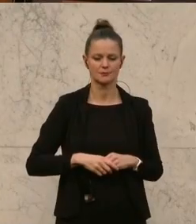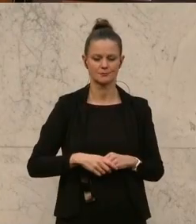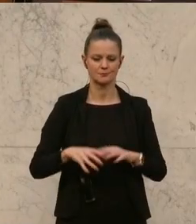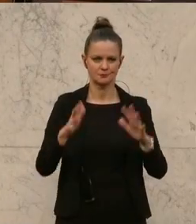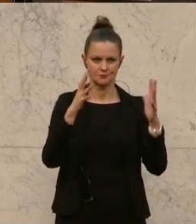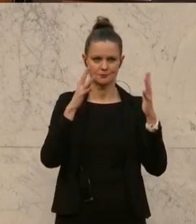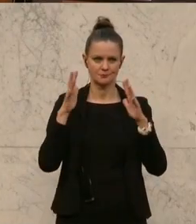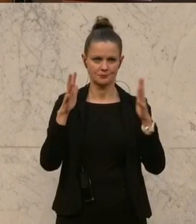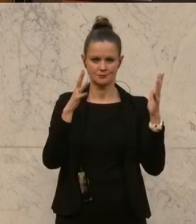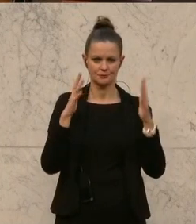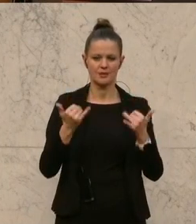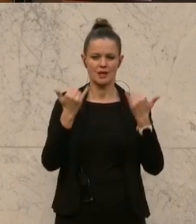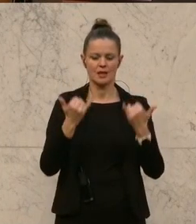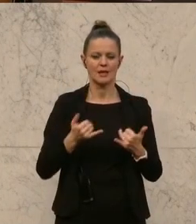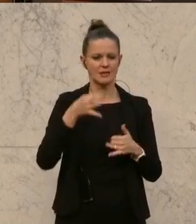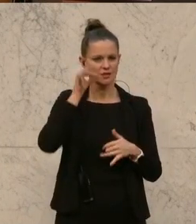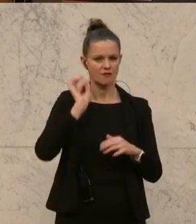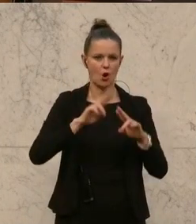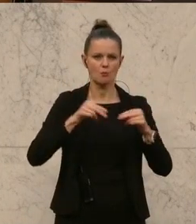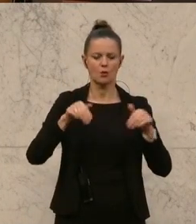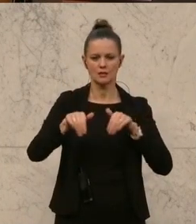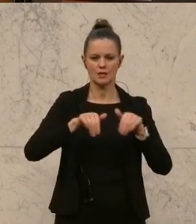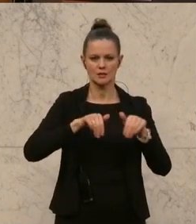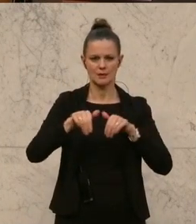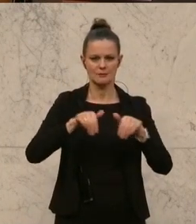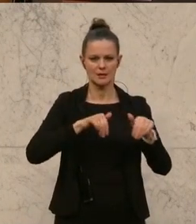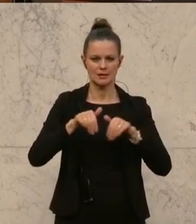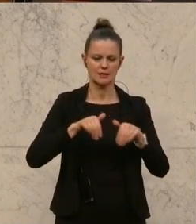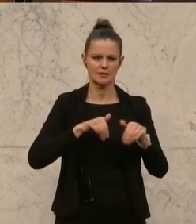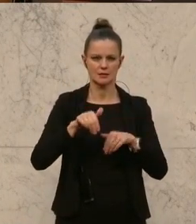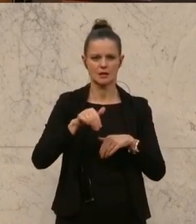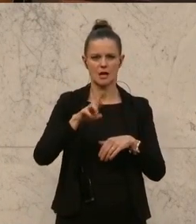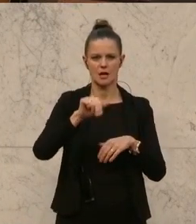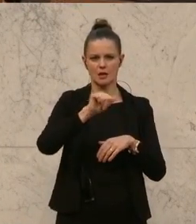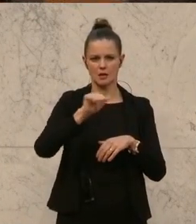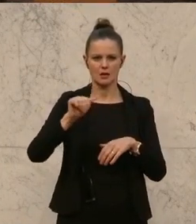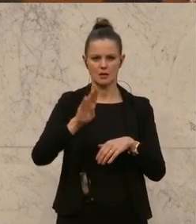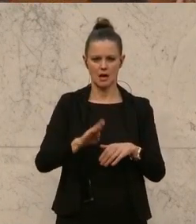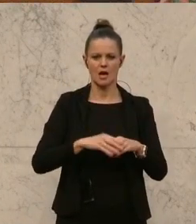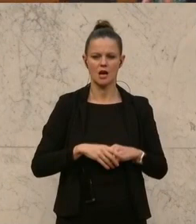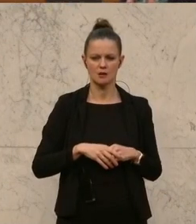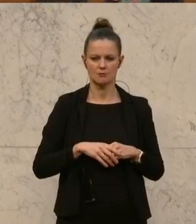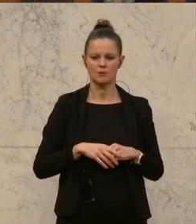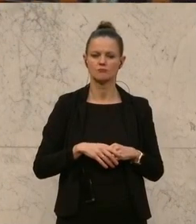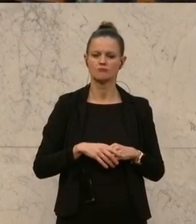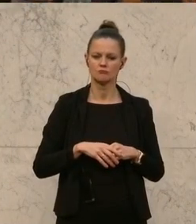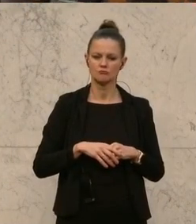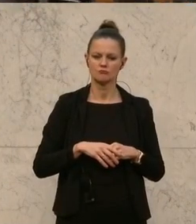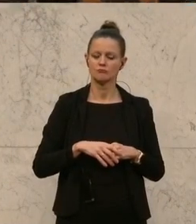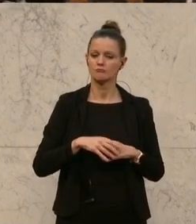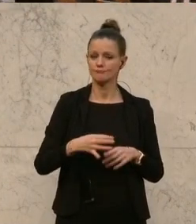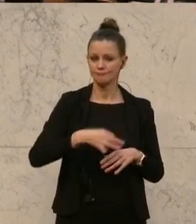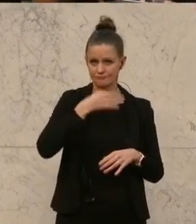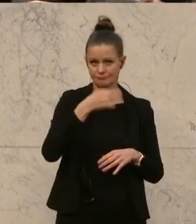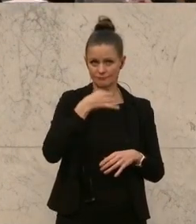Die Sprachkompetenz der Schulkinder bei der zweisprachigen Volksgruppen, nämlich der Slowenen in Kärnten